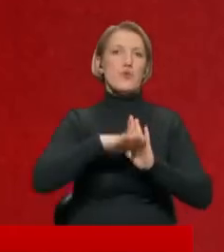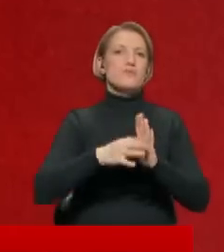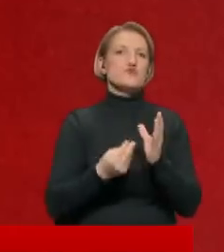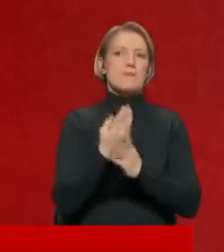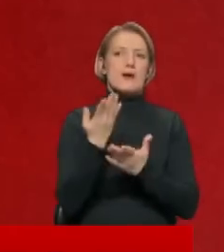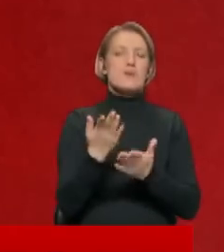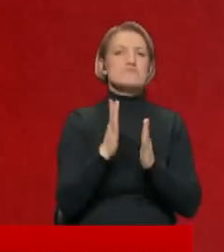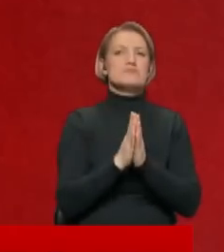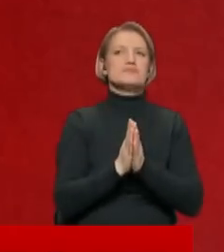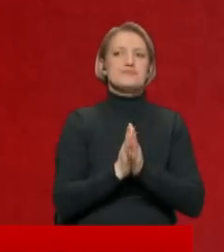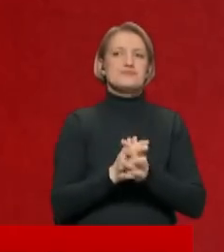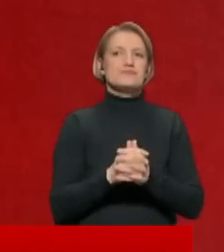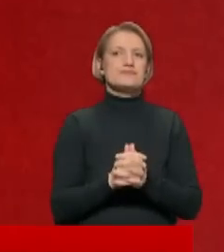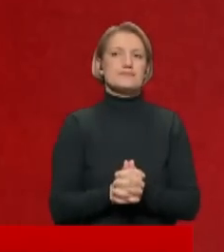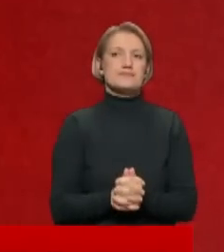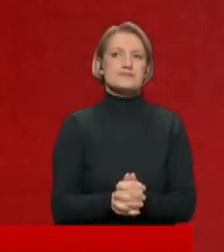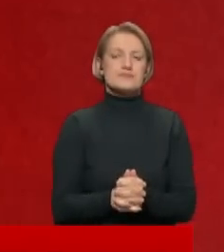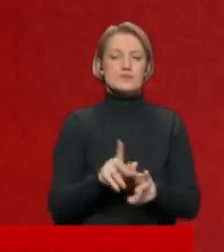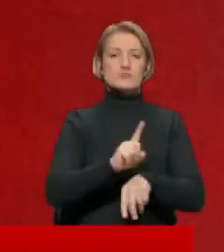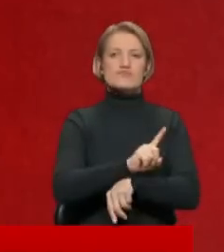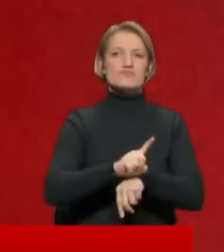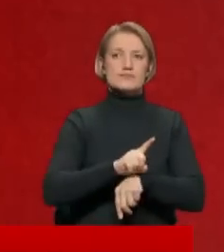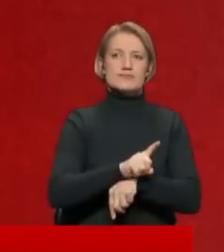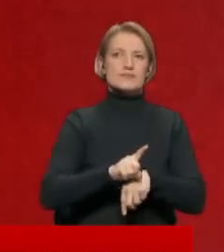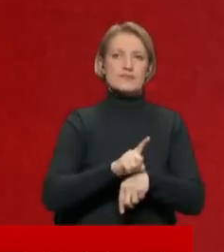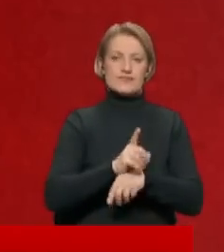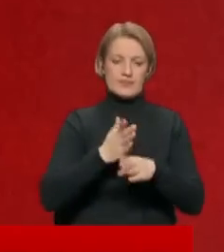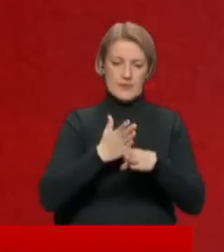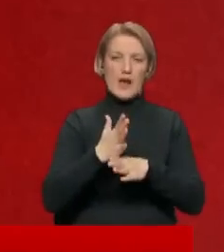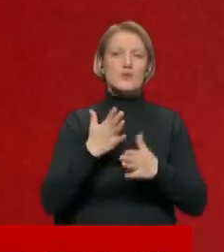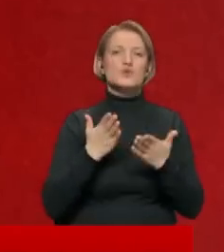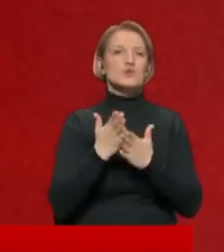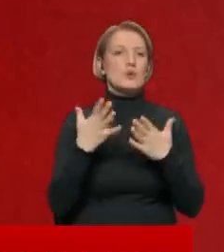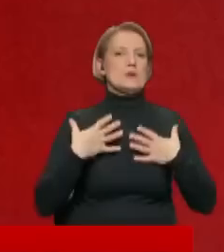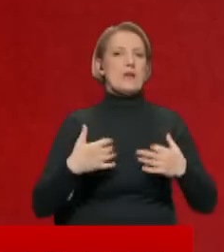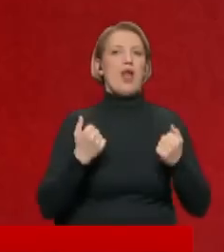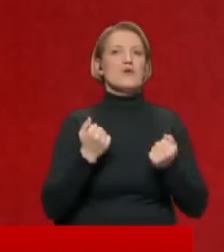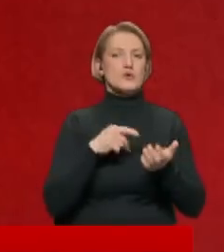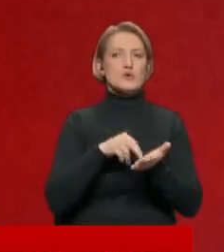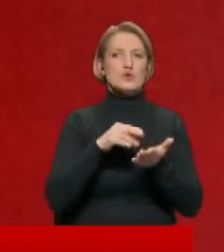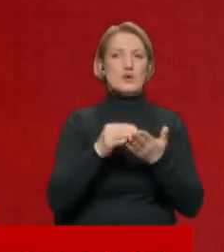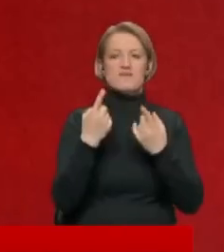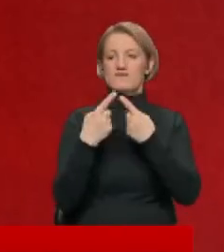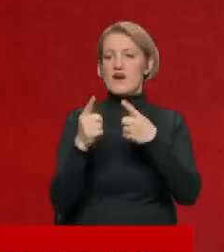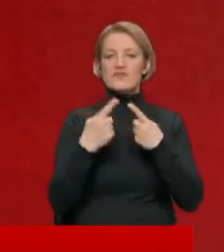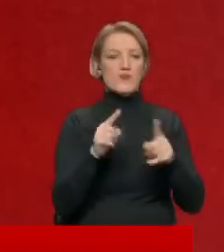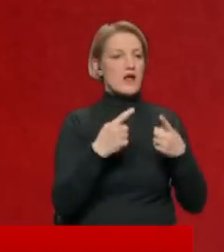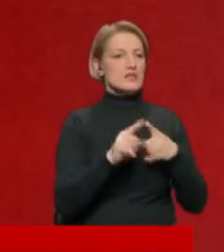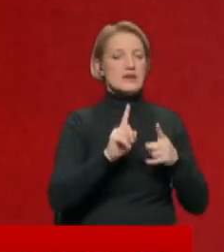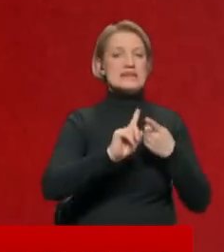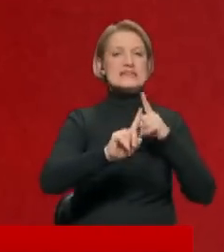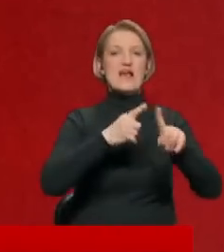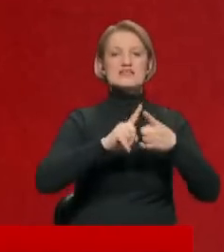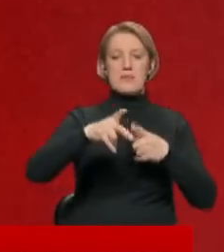büyük ölçüde süreç gayet sağlıklı bir şekilde işledi Elbette farklı siyasi partilerin farklı